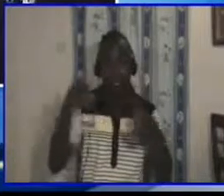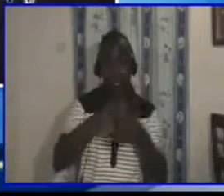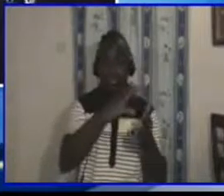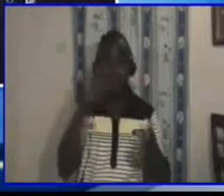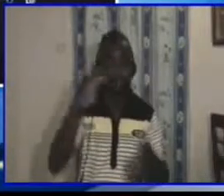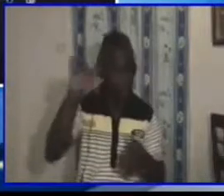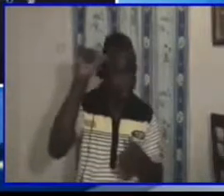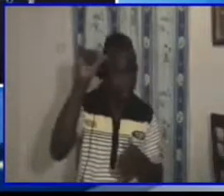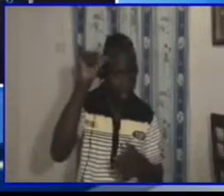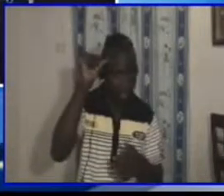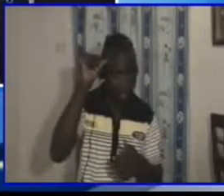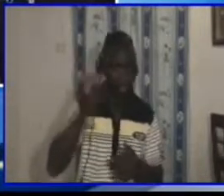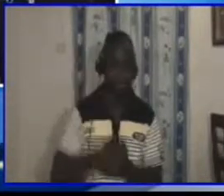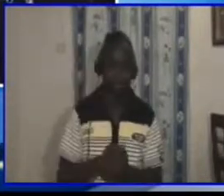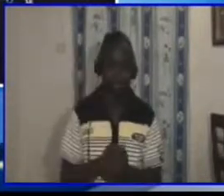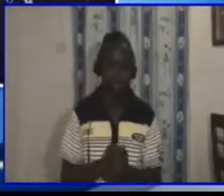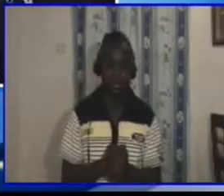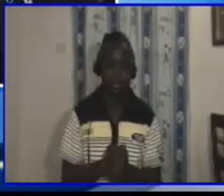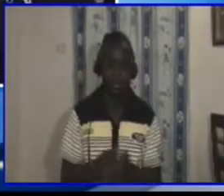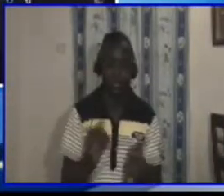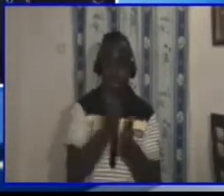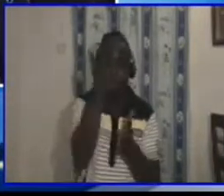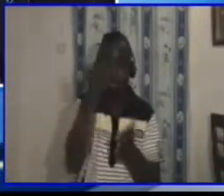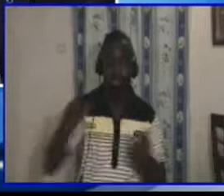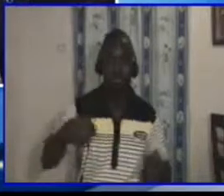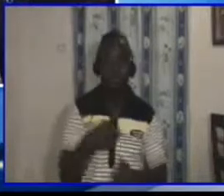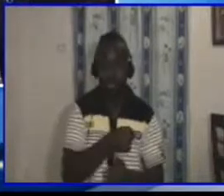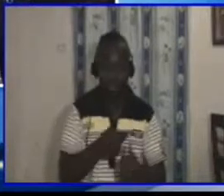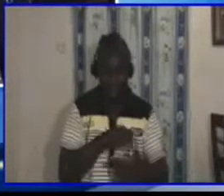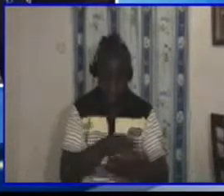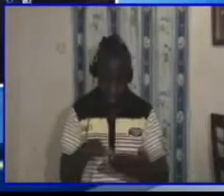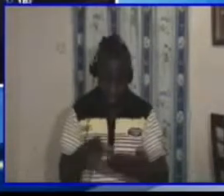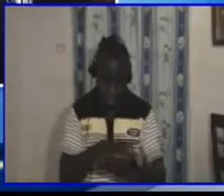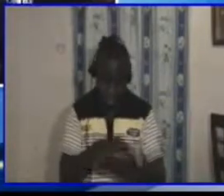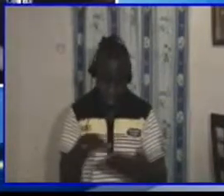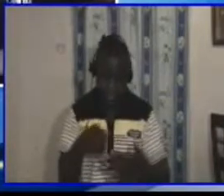nel peccato originale dal giardino dell'eden